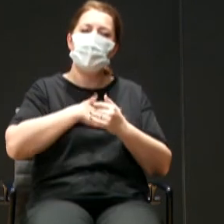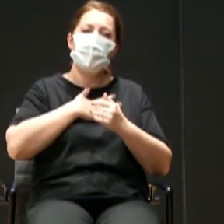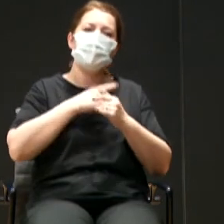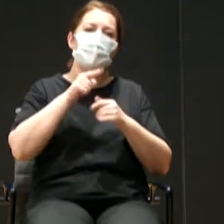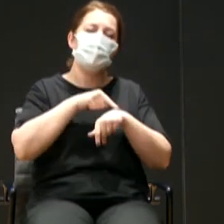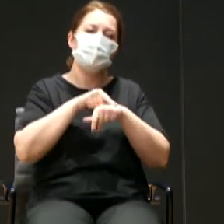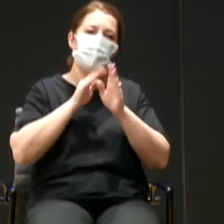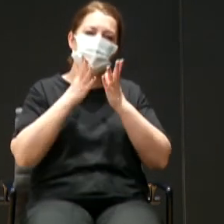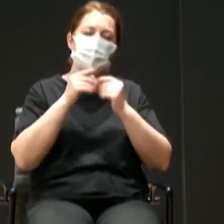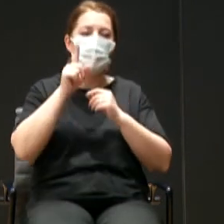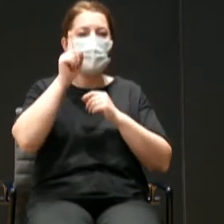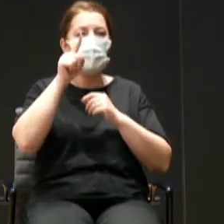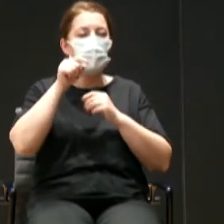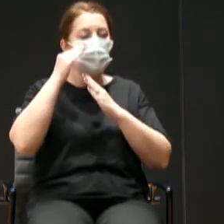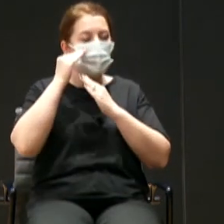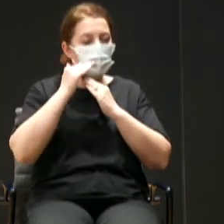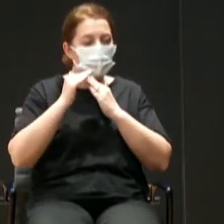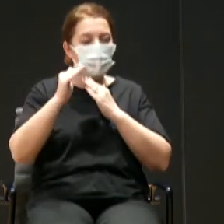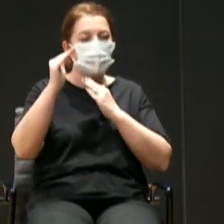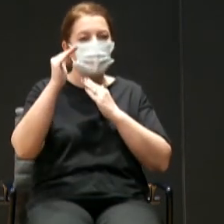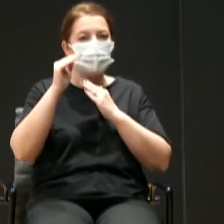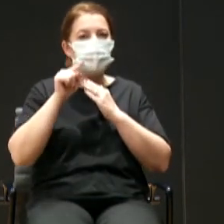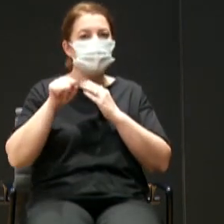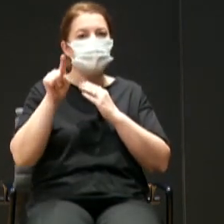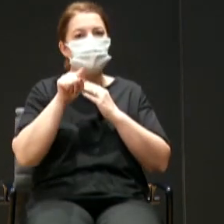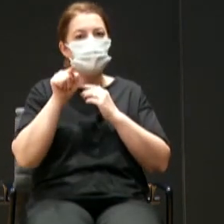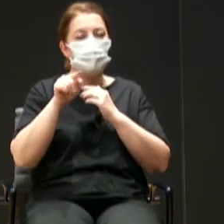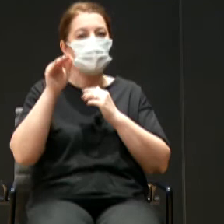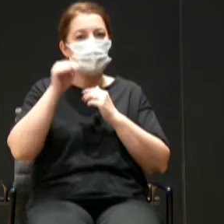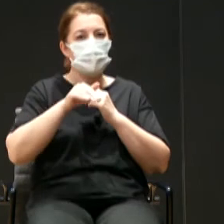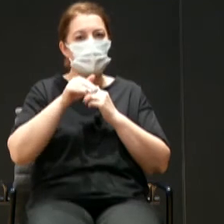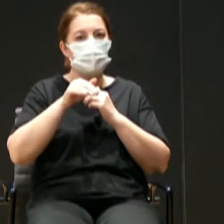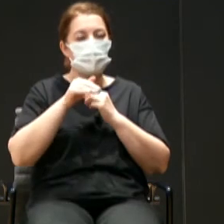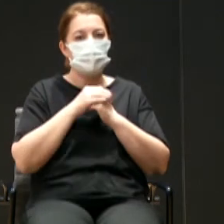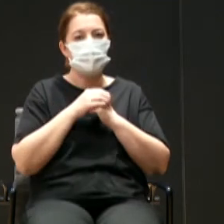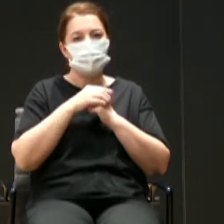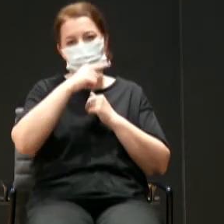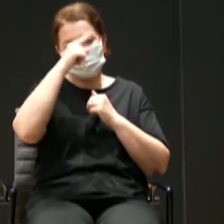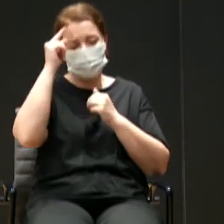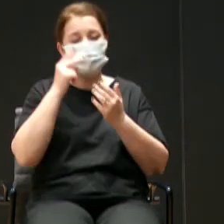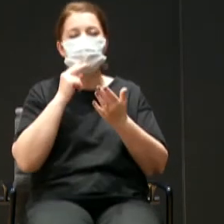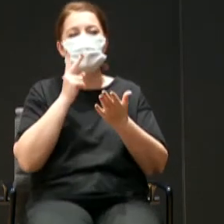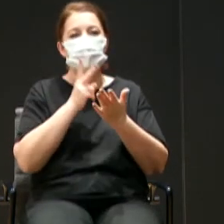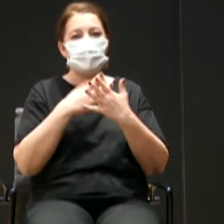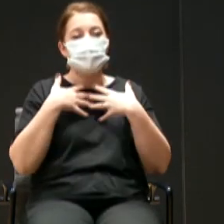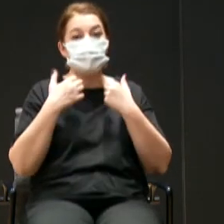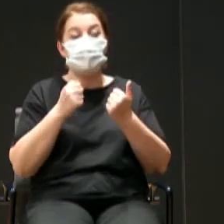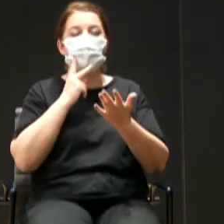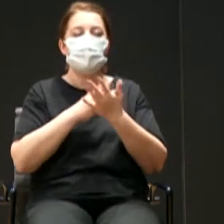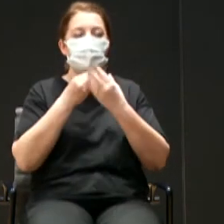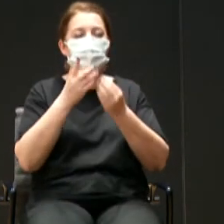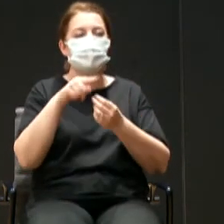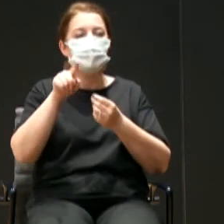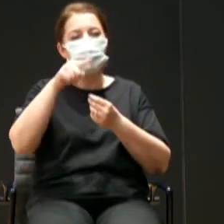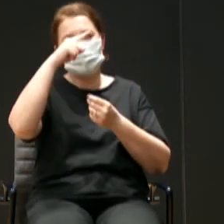ettirirsiniz. Allah bu milletin, sizlerin bu gelme niyetini kararlı, sağlıklı karar verip size bu